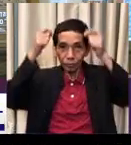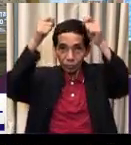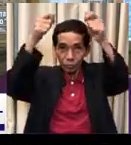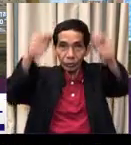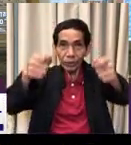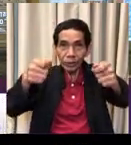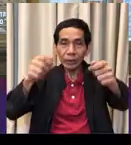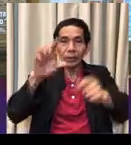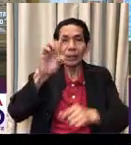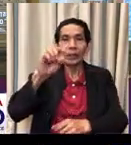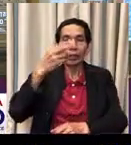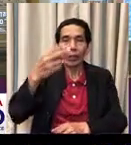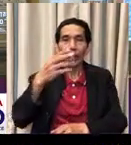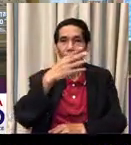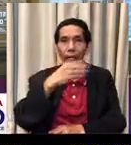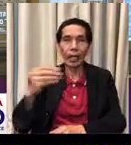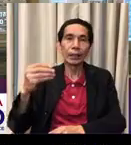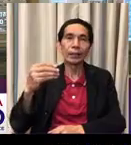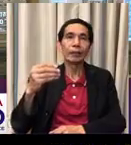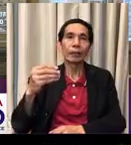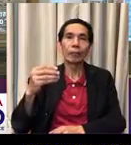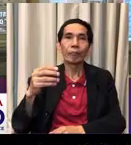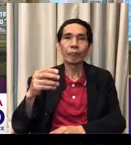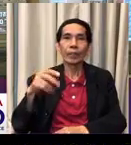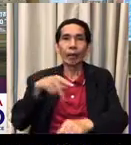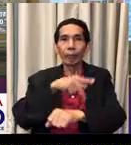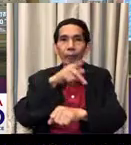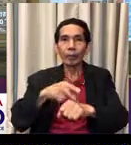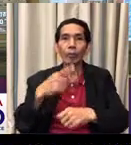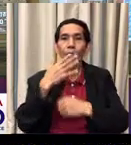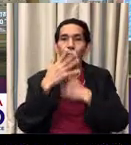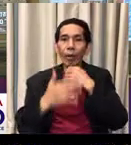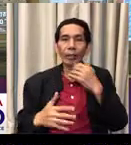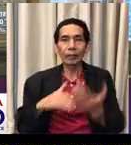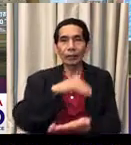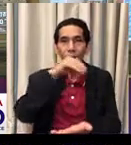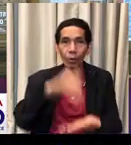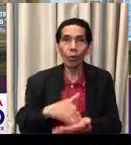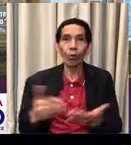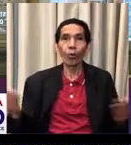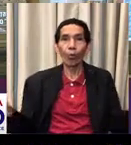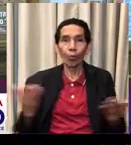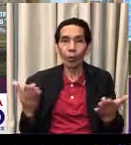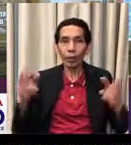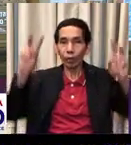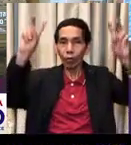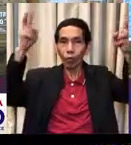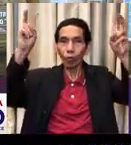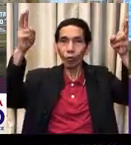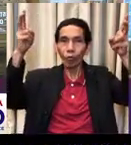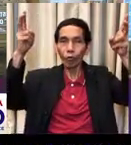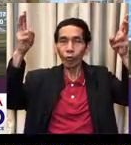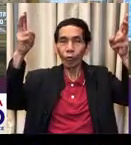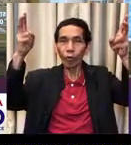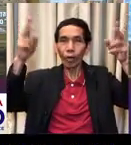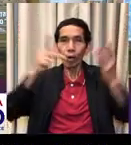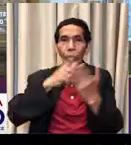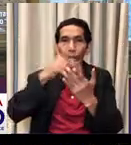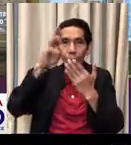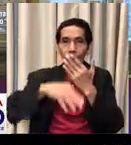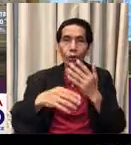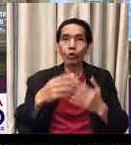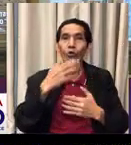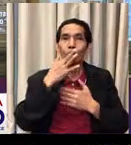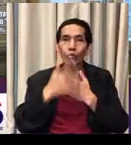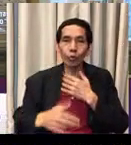ng DOH at saka ng Philippine Blood Center na kung saan yung tinatawag po nila doon sa kanilang program kanina,